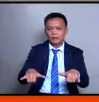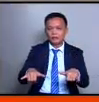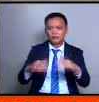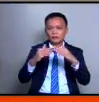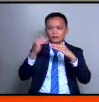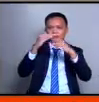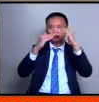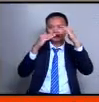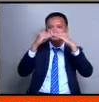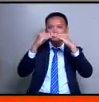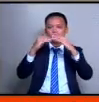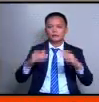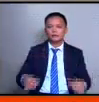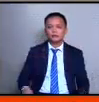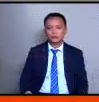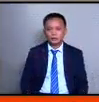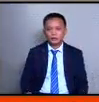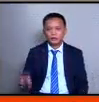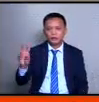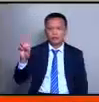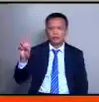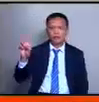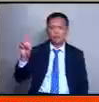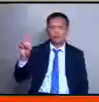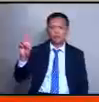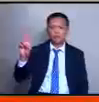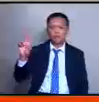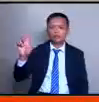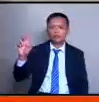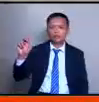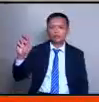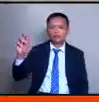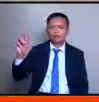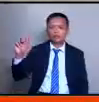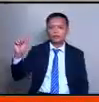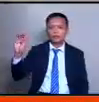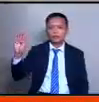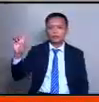ano yan, vulnerable talaga for collapse.